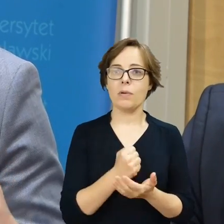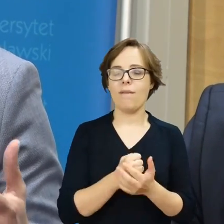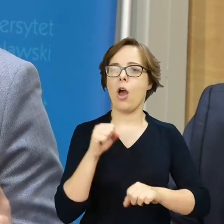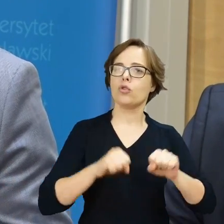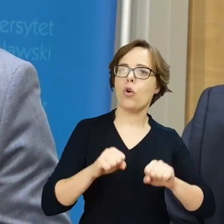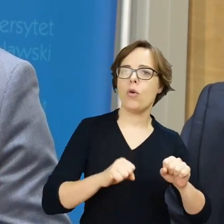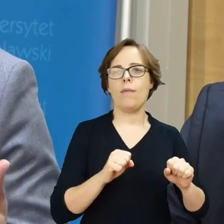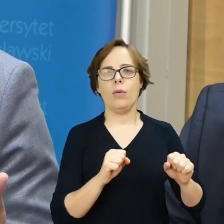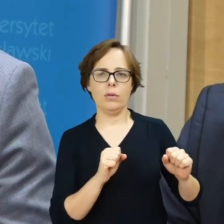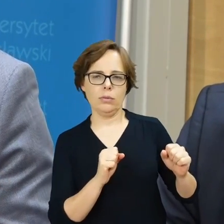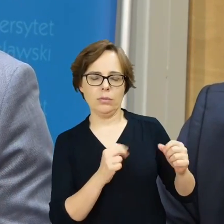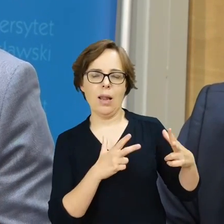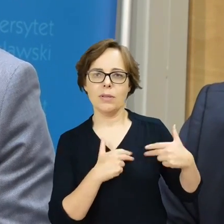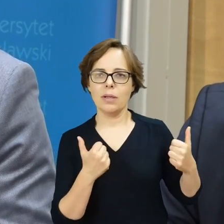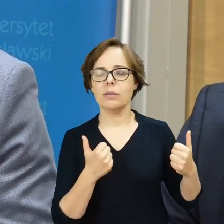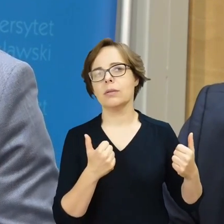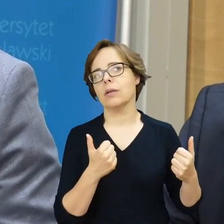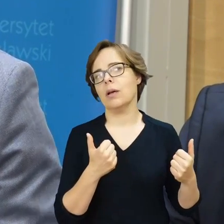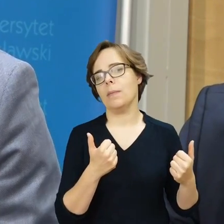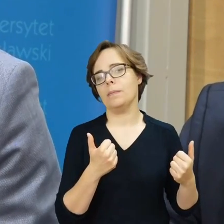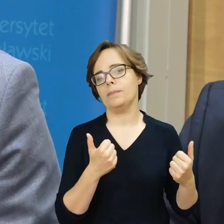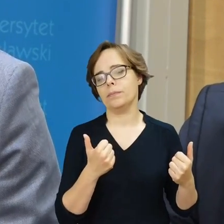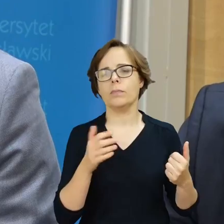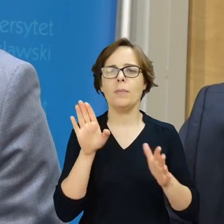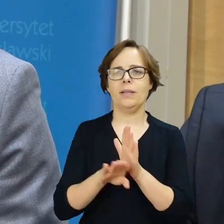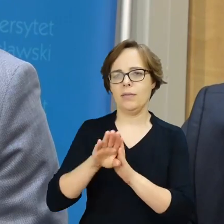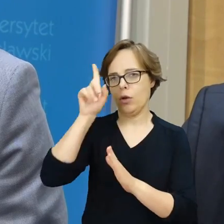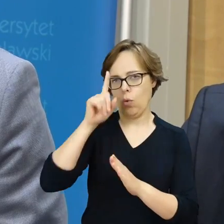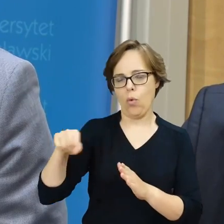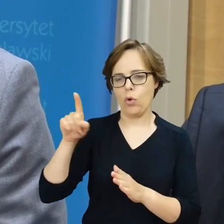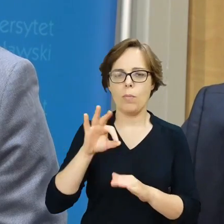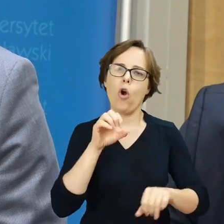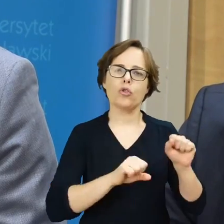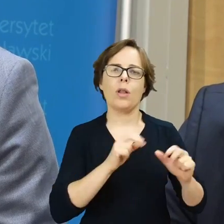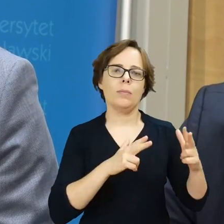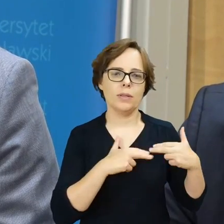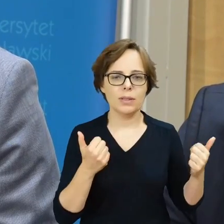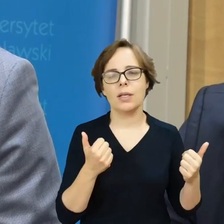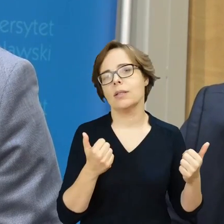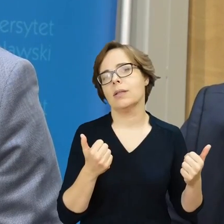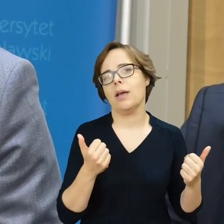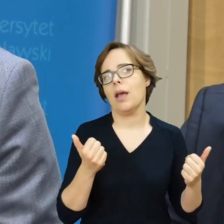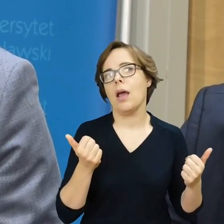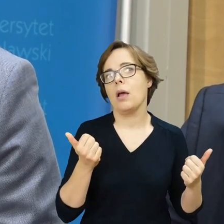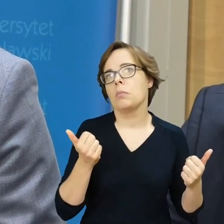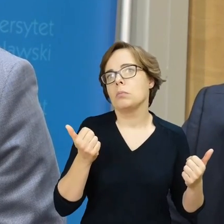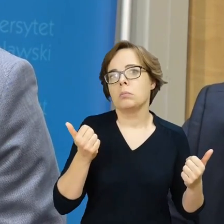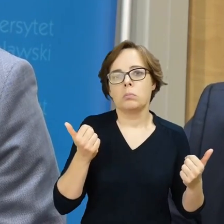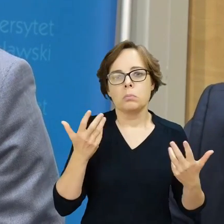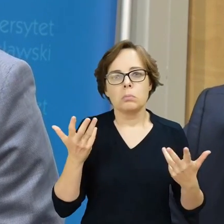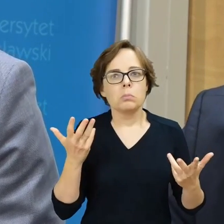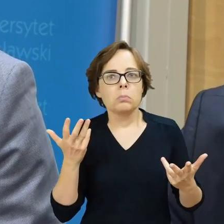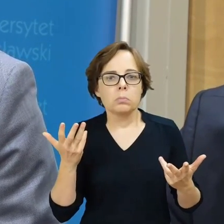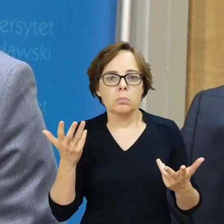trochę tak może laicy, bo sądownictwo administracyjne też nie cieszy się jakimś takim szczególnym